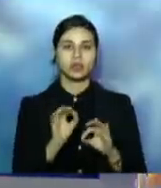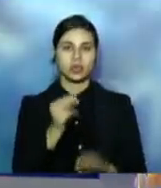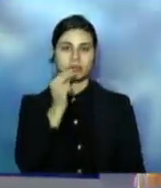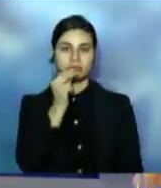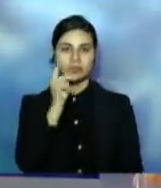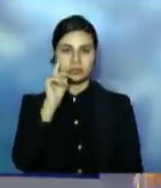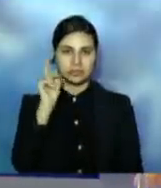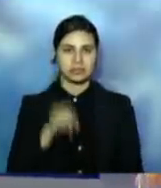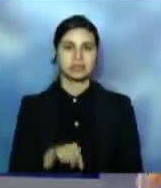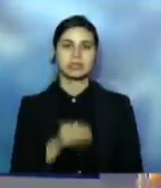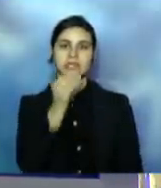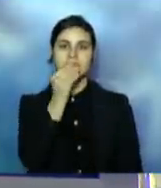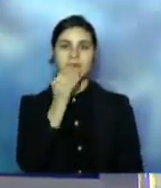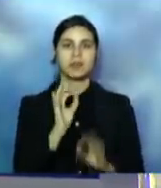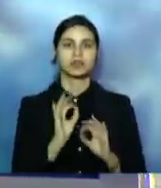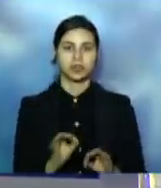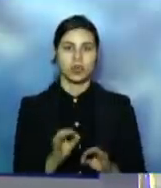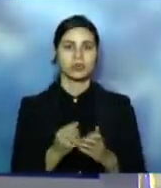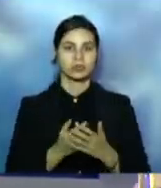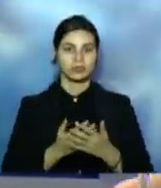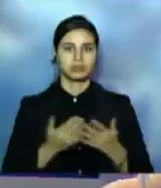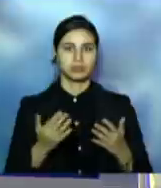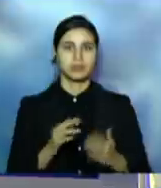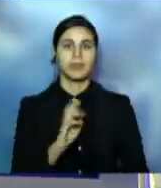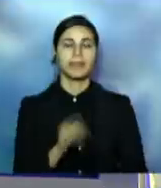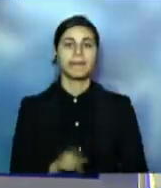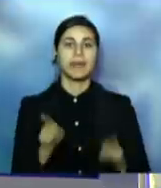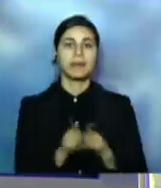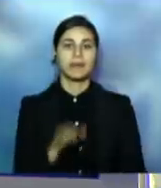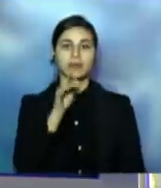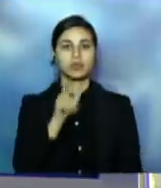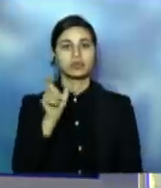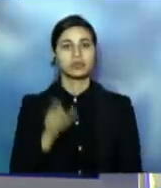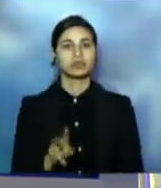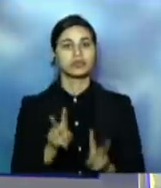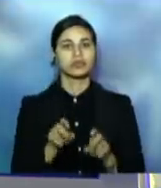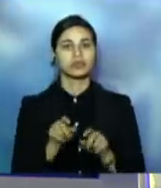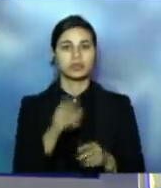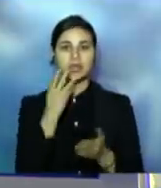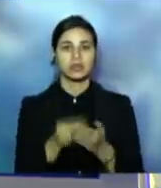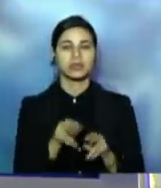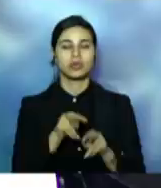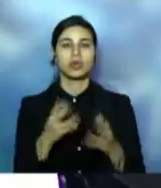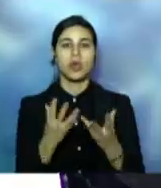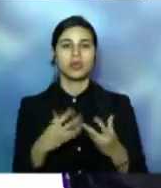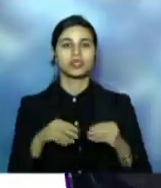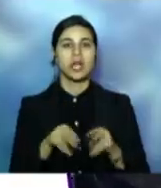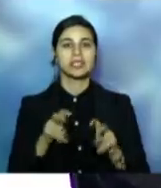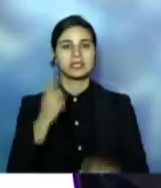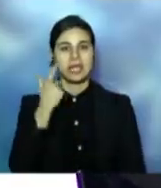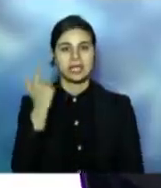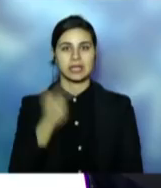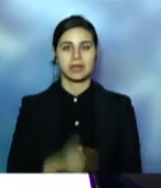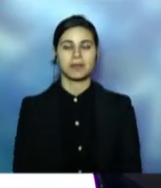ურთიერთობის, კვებასთან სწორი ურთიერთობის ჩამოყალიბებას და ამავე დროს გულისხმობს თუ არა თვითკონტროლი ოჯახის განათლებას.